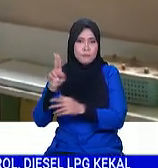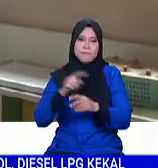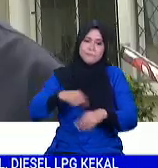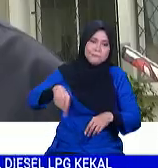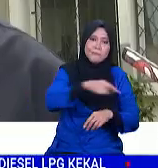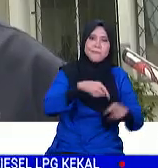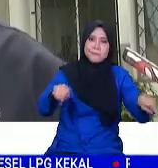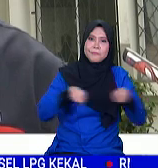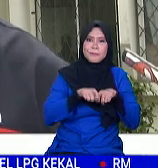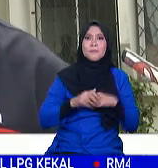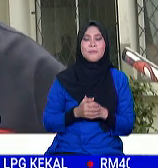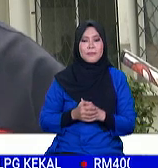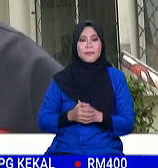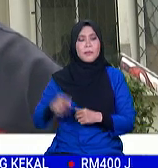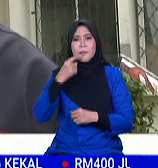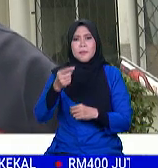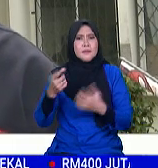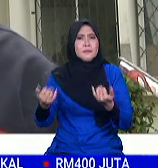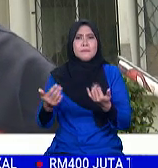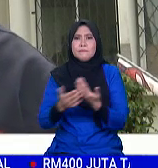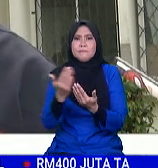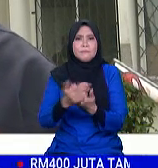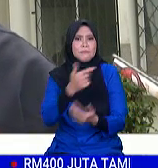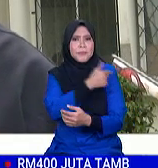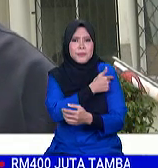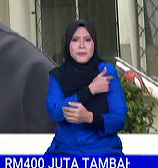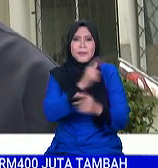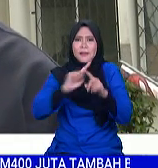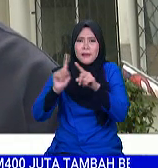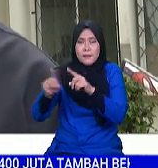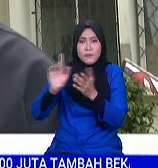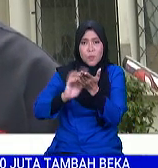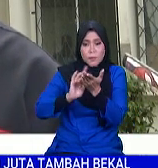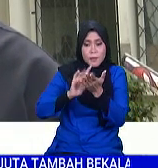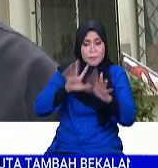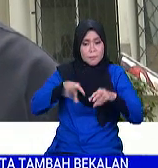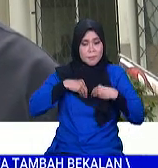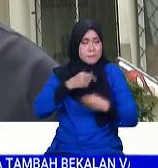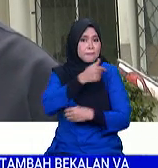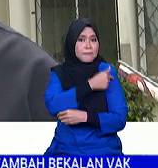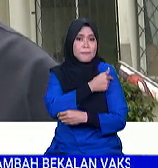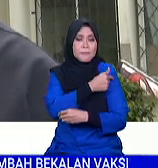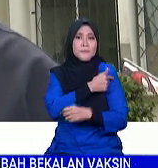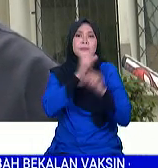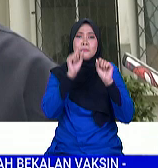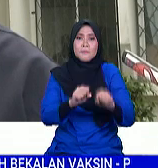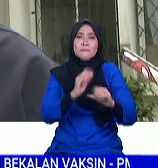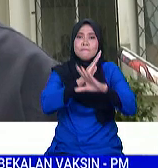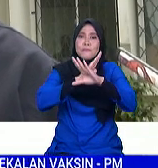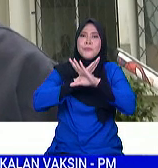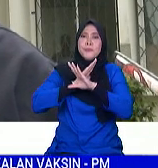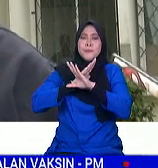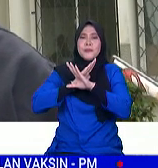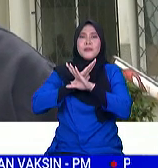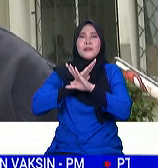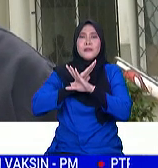Slamet tidak ada kerjaan yang menyusahkan rakyat oke setiap jenis vaksin yang anda terima remambo memberi perlindungan